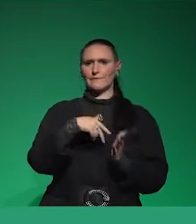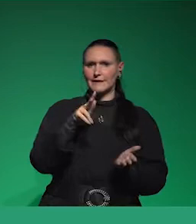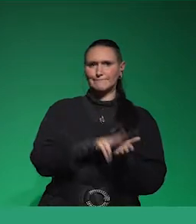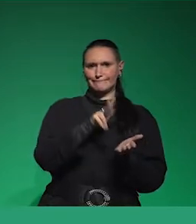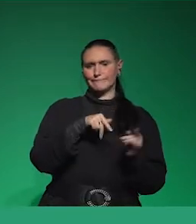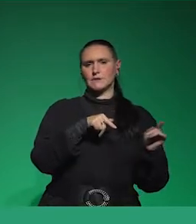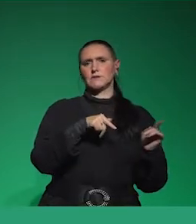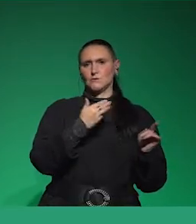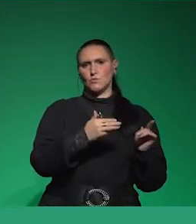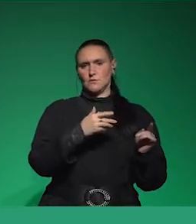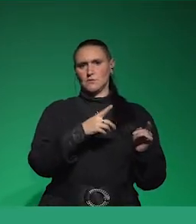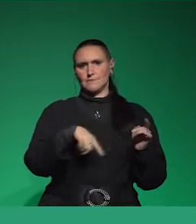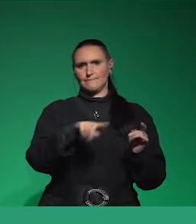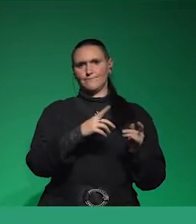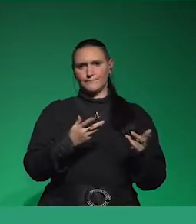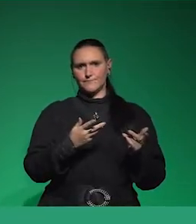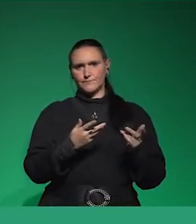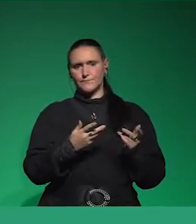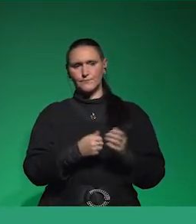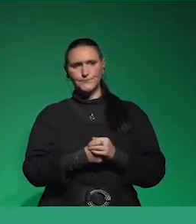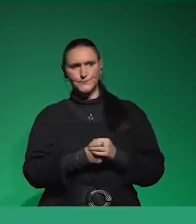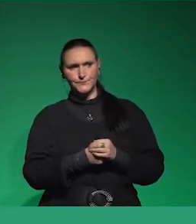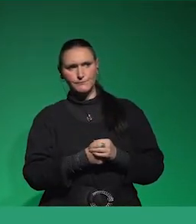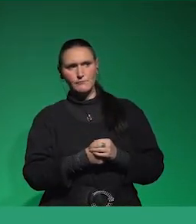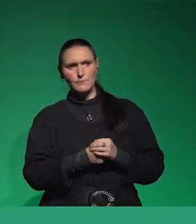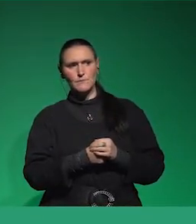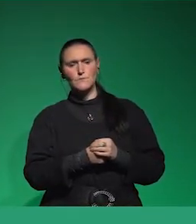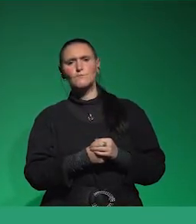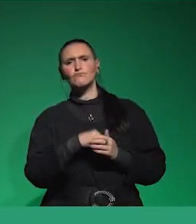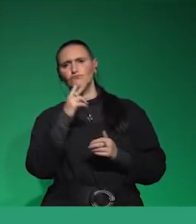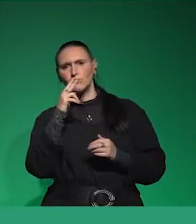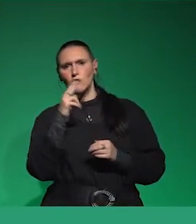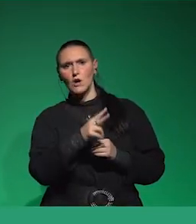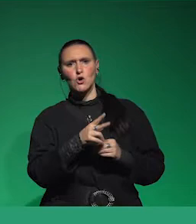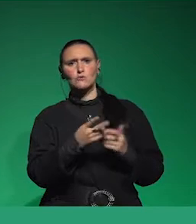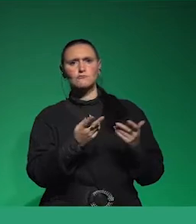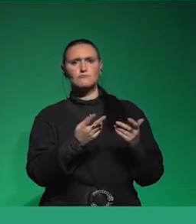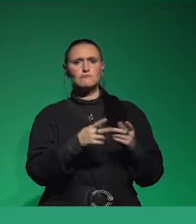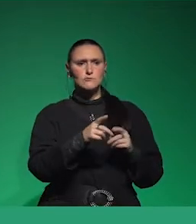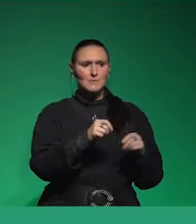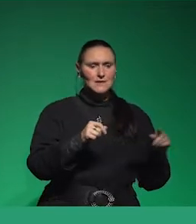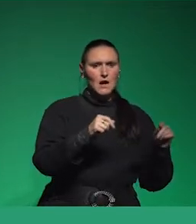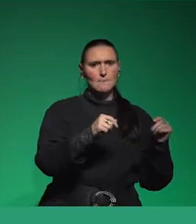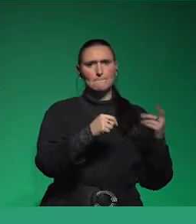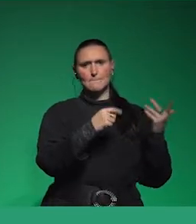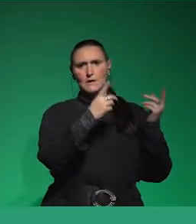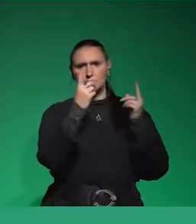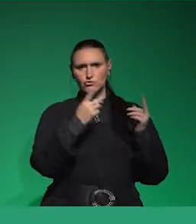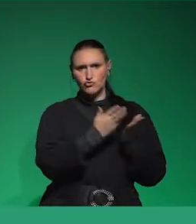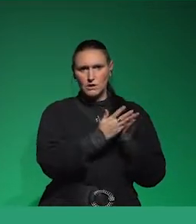Und wir beobachten also, gibt es Saatgut, gibt es Samen an den Bäumen,